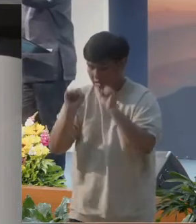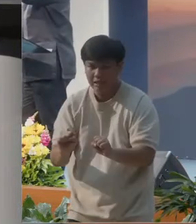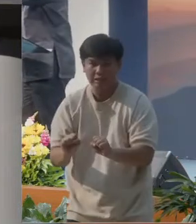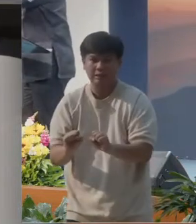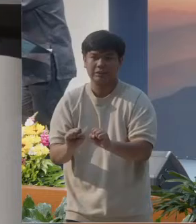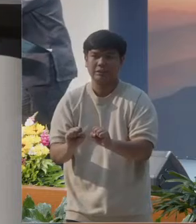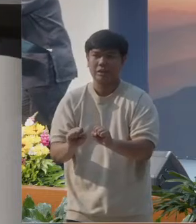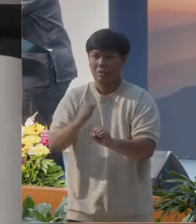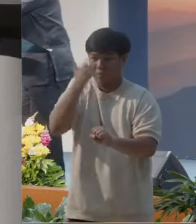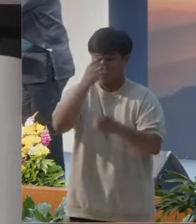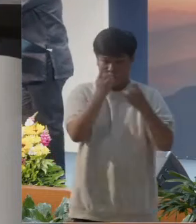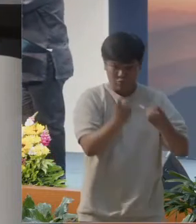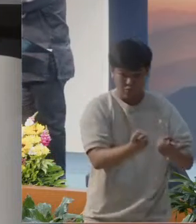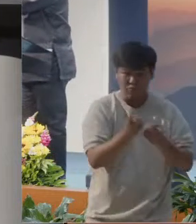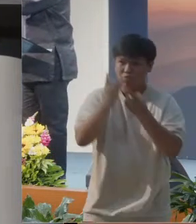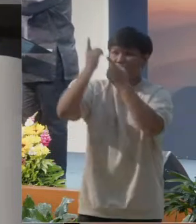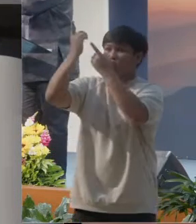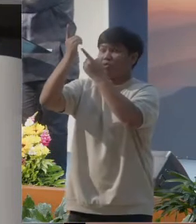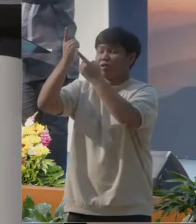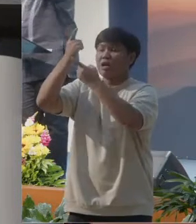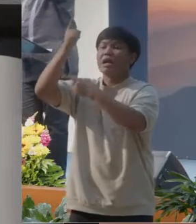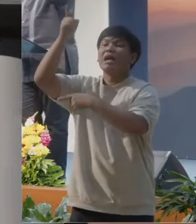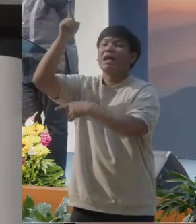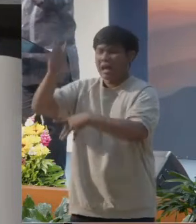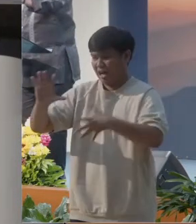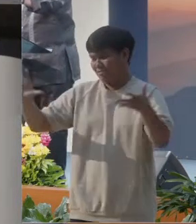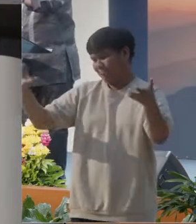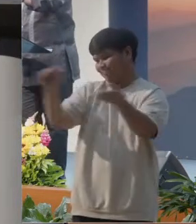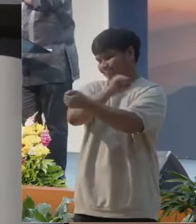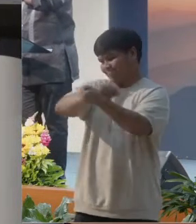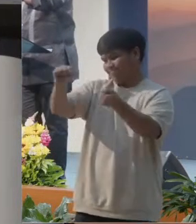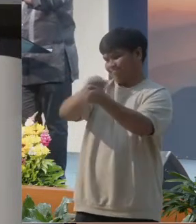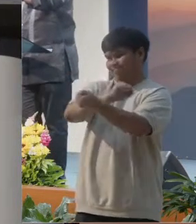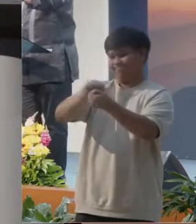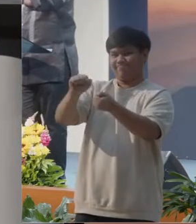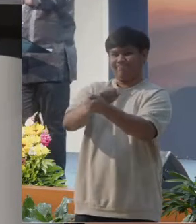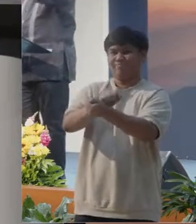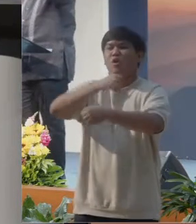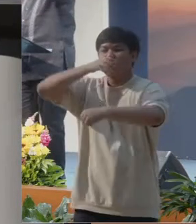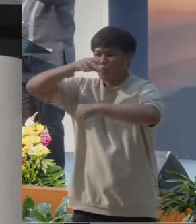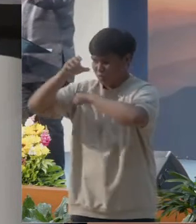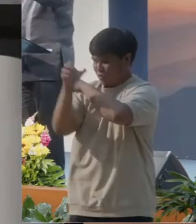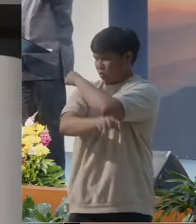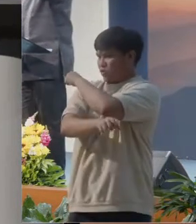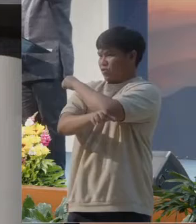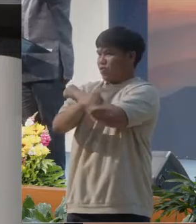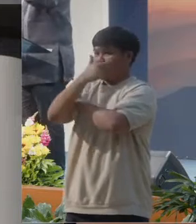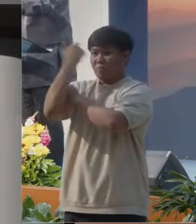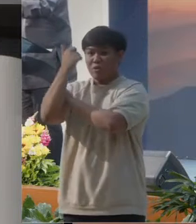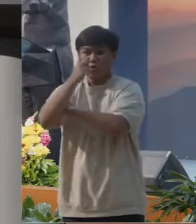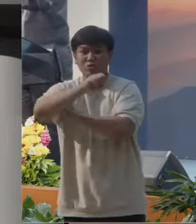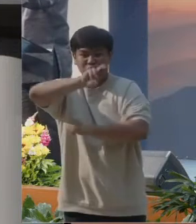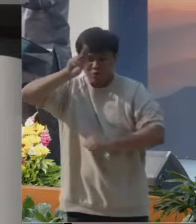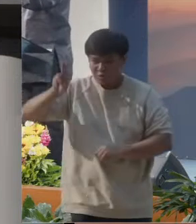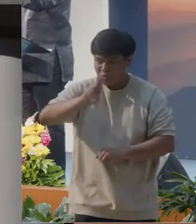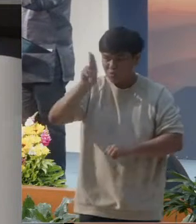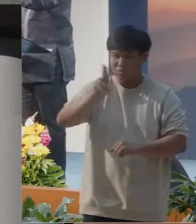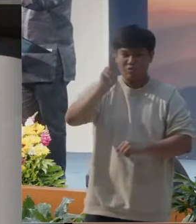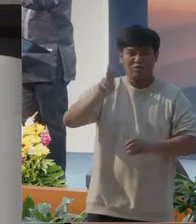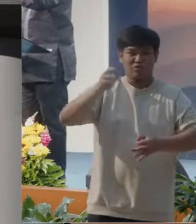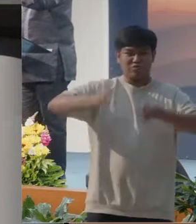ay nakatalaga sa kanya. These are accursed things dahil ginamit sa paghuhusga sa